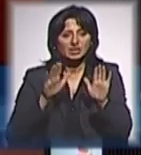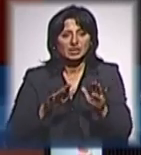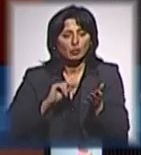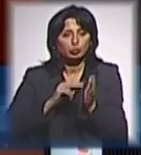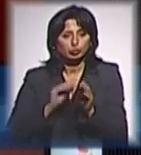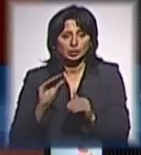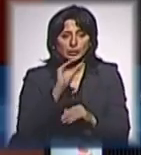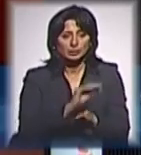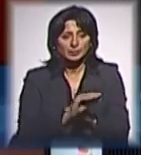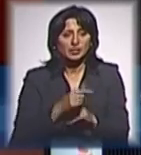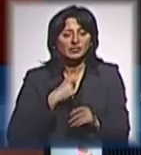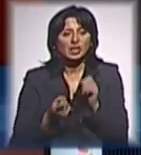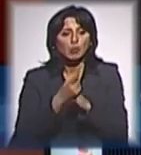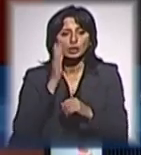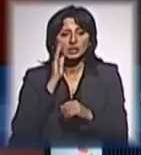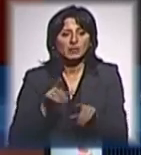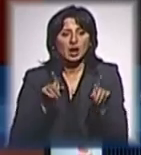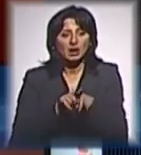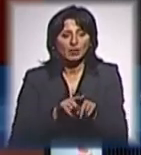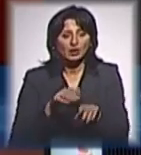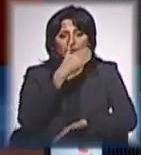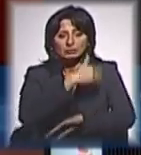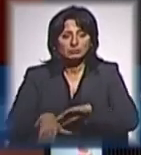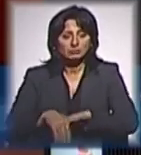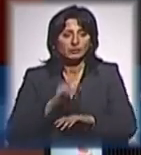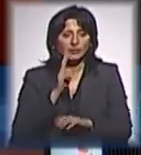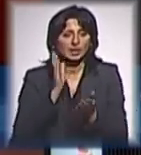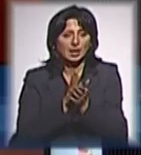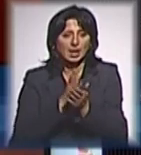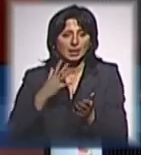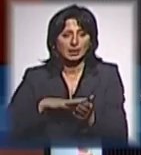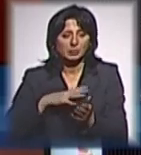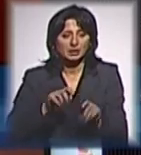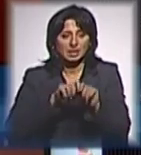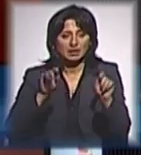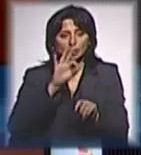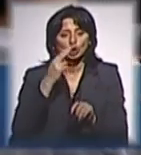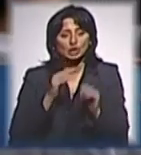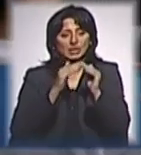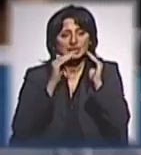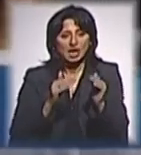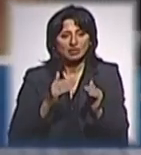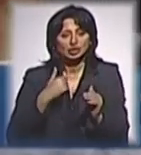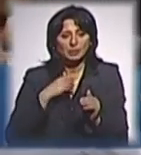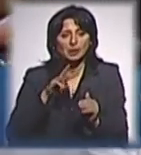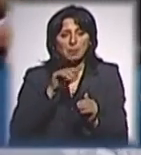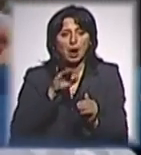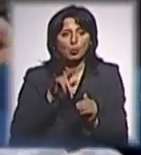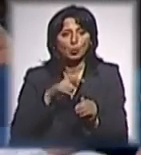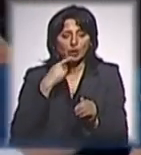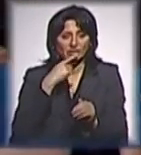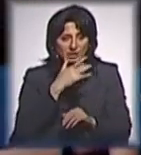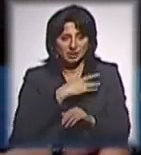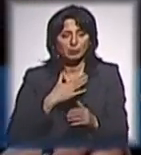ადგილობრივი ბიუჯეტებიდან. ჩვენი ამოცანა იქნება აგრეთვე უსახკარო თბილისელებისთვის გაიხსნა სოციალური სახლი და ჩემ და მამუკას დამსახურებებში